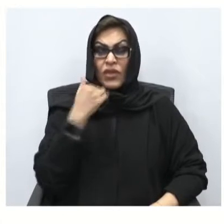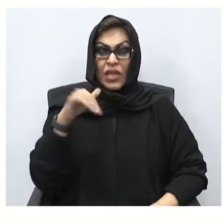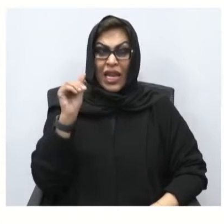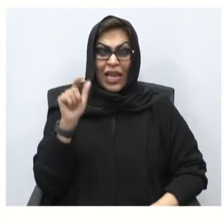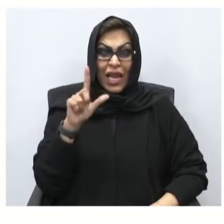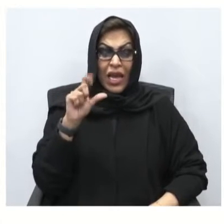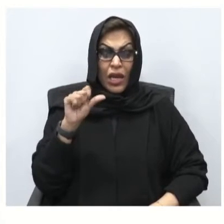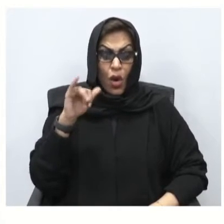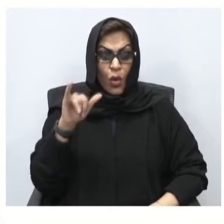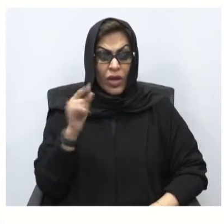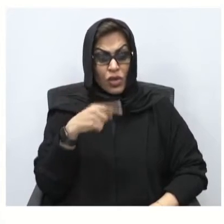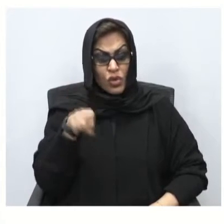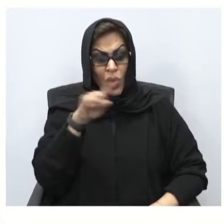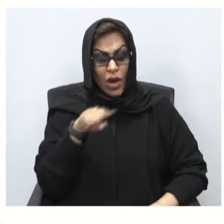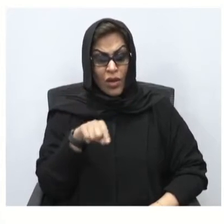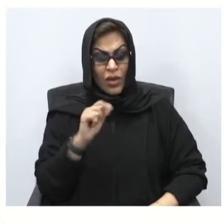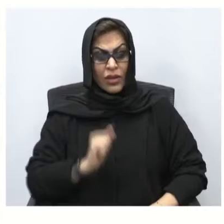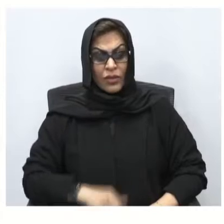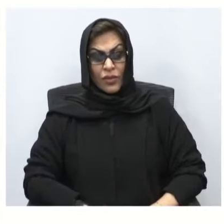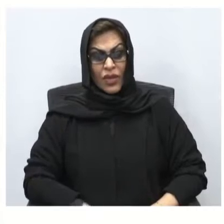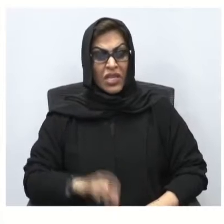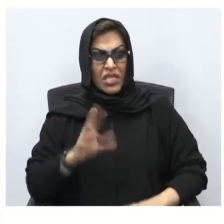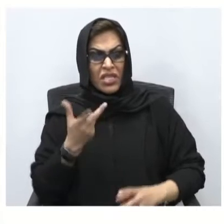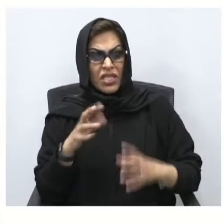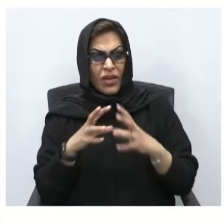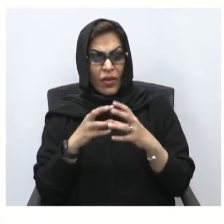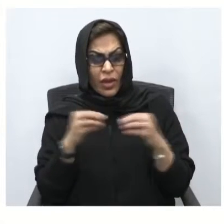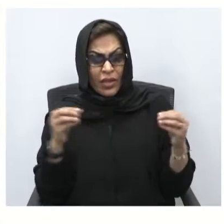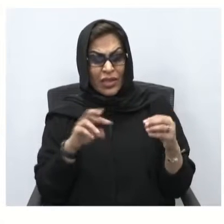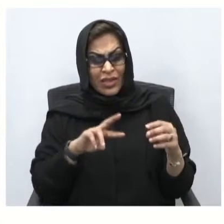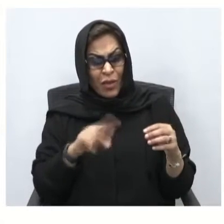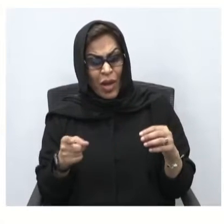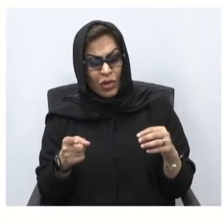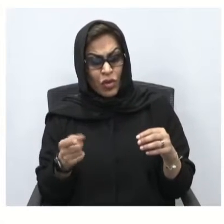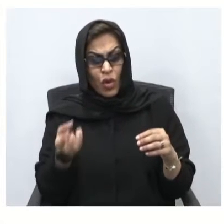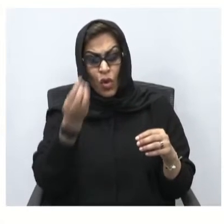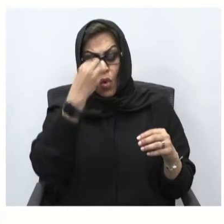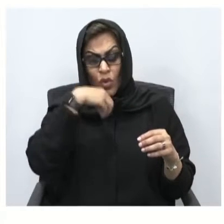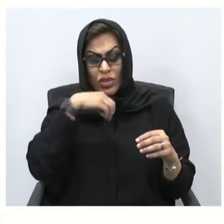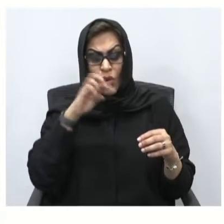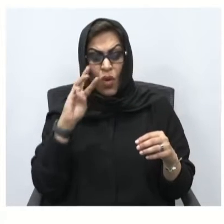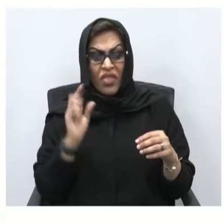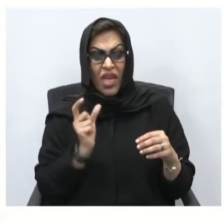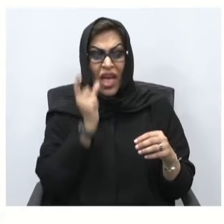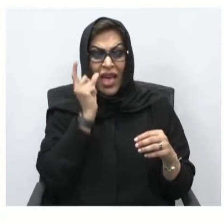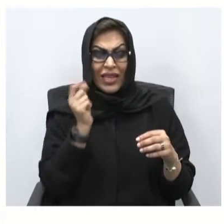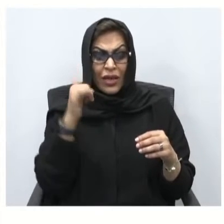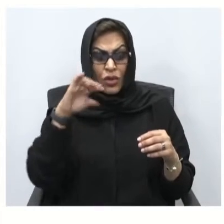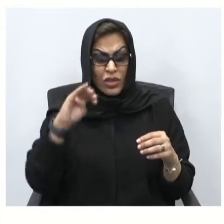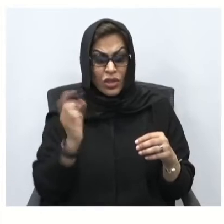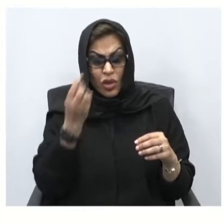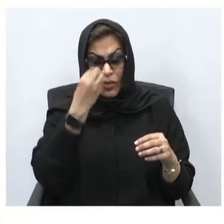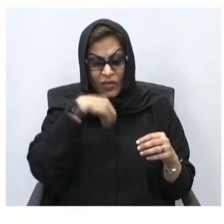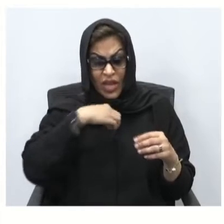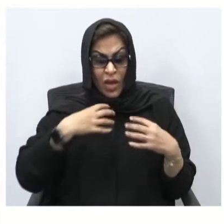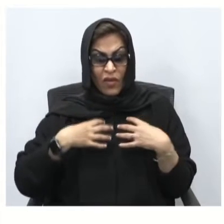احسنتم السؤال الثاني صف او صفي عمليه تبادل الاكسجين وثاني اكسيد الكربون والفضلات الغازيه